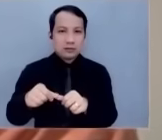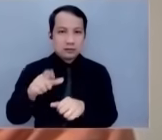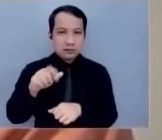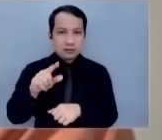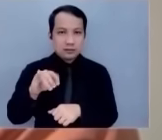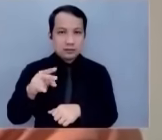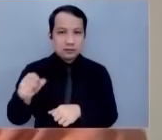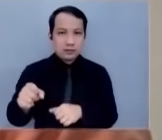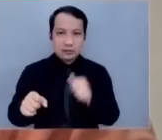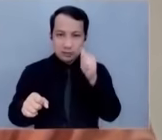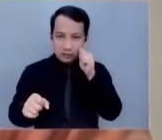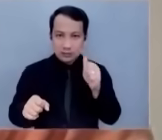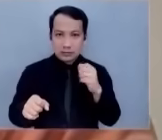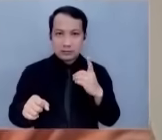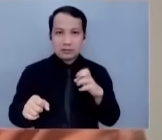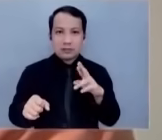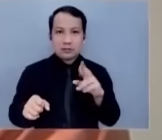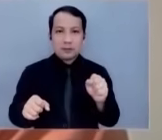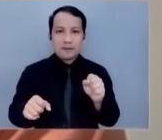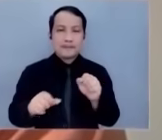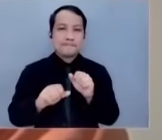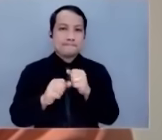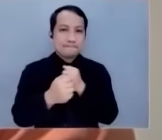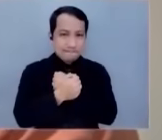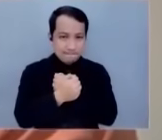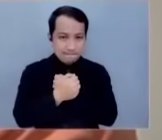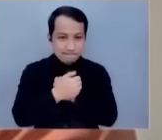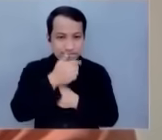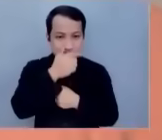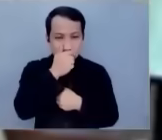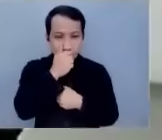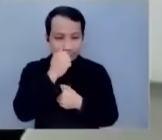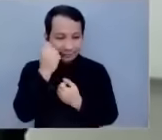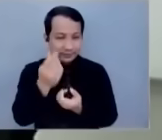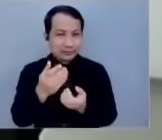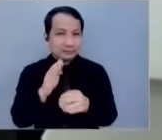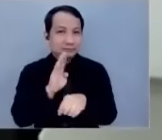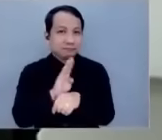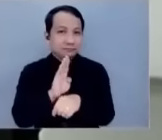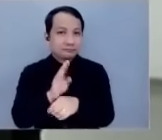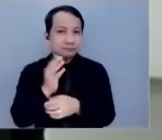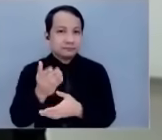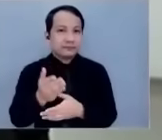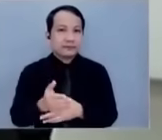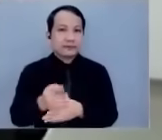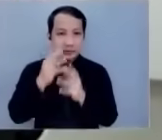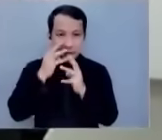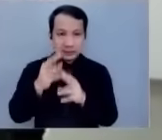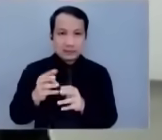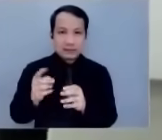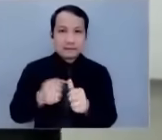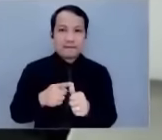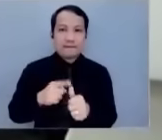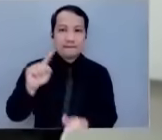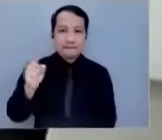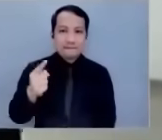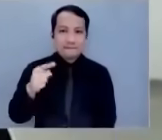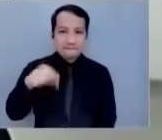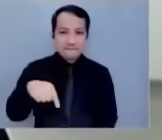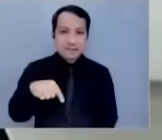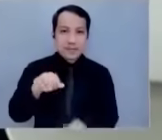Andres mahal na mahal talaga nila yung ah negosyo na mapapanood ang the per family this may sa